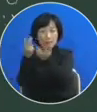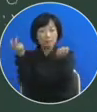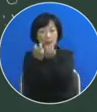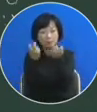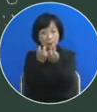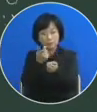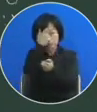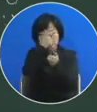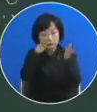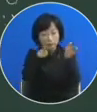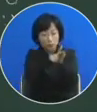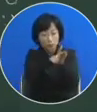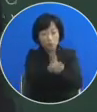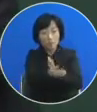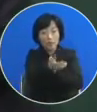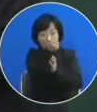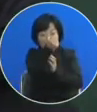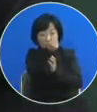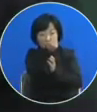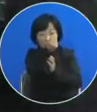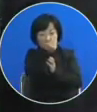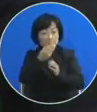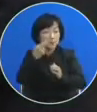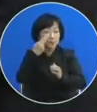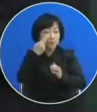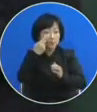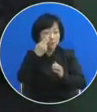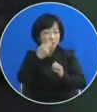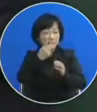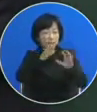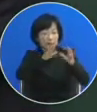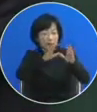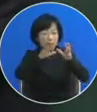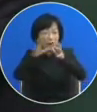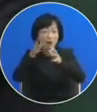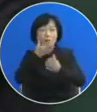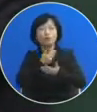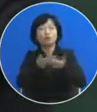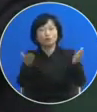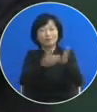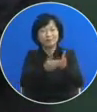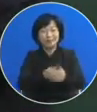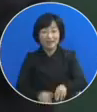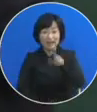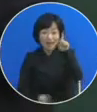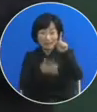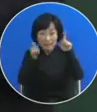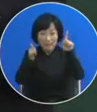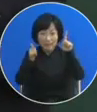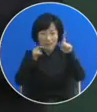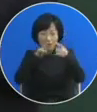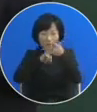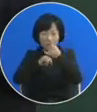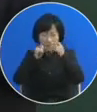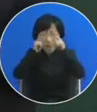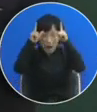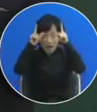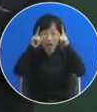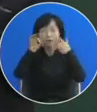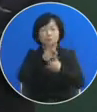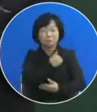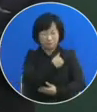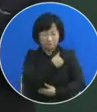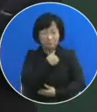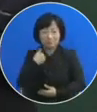to really proliferate the Protestants. Look at America. 한 명이 깨닫는 데 돼요. That it worked by just one person realizing. 그